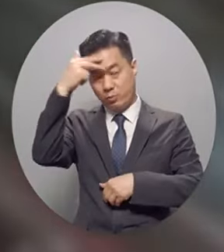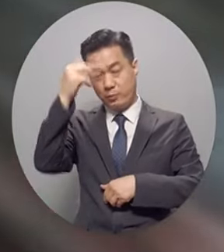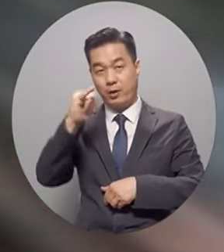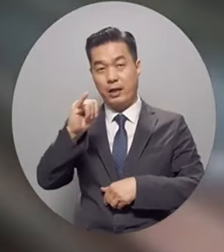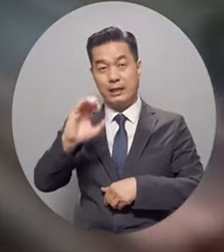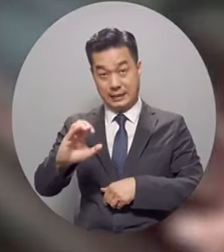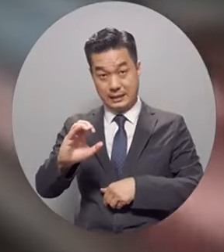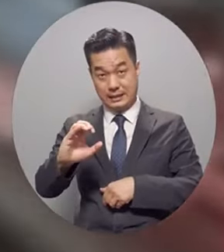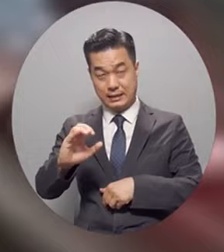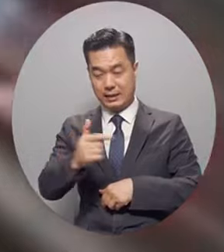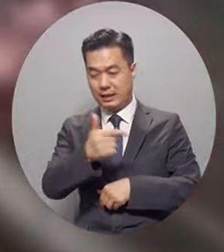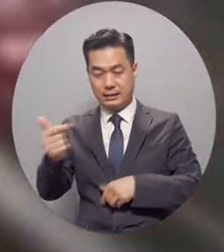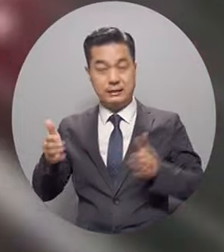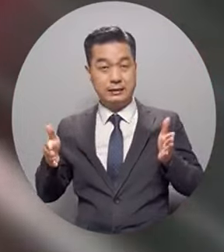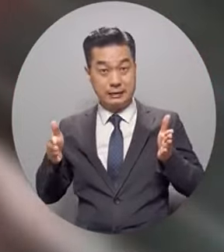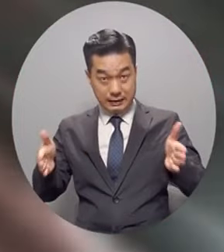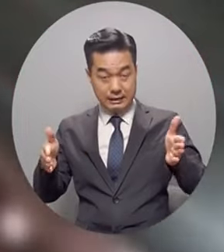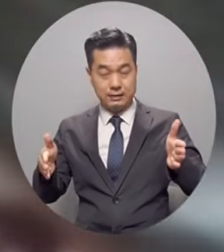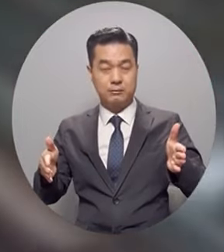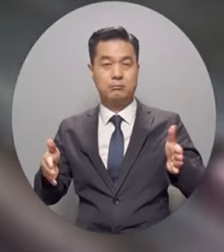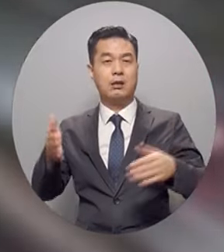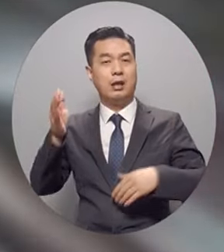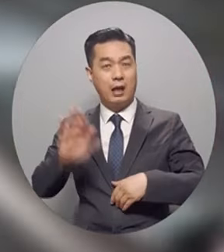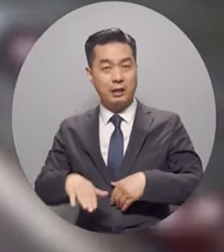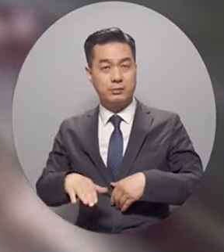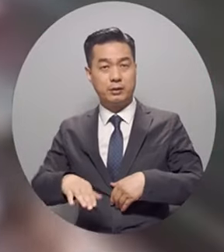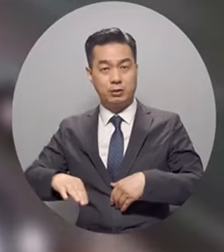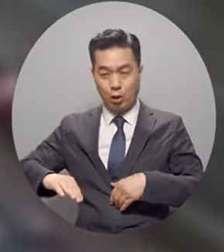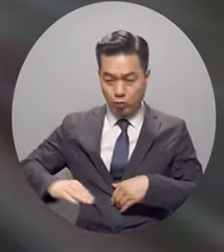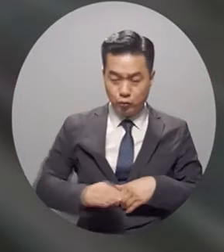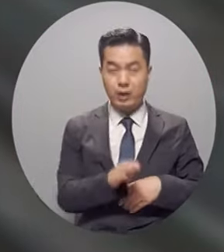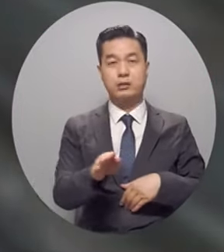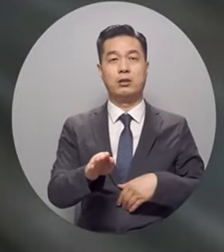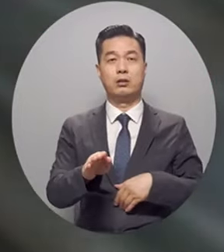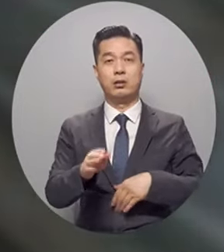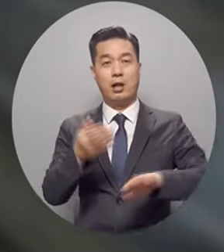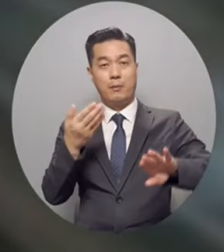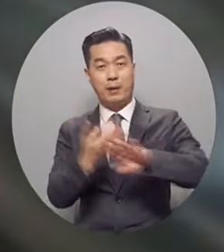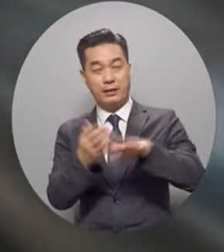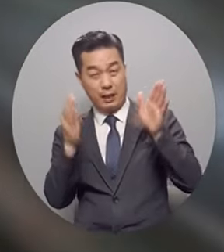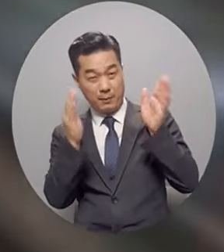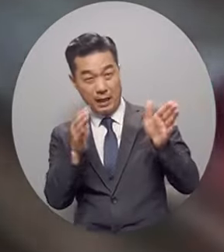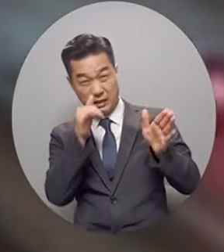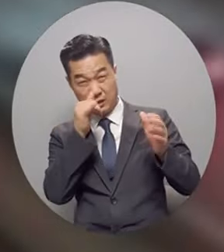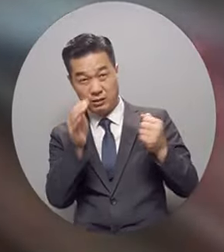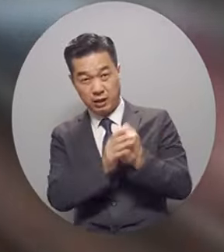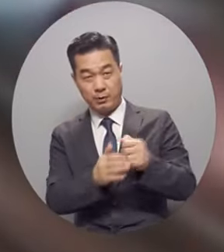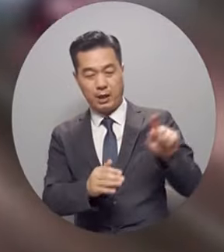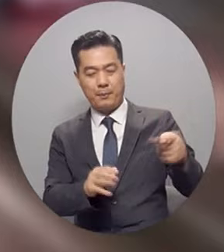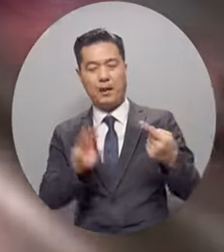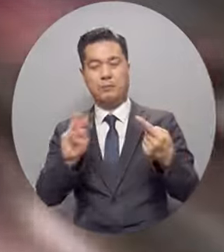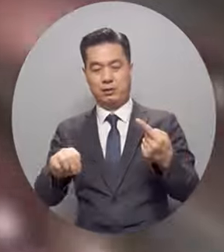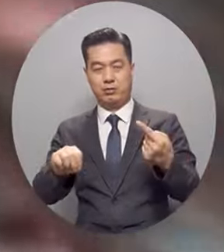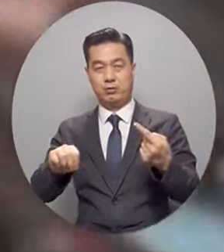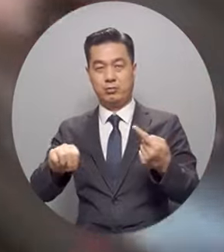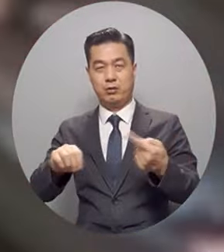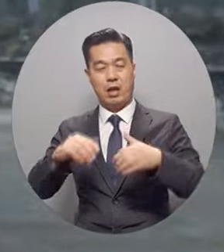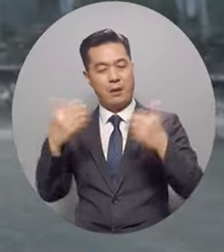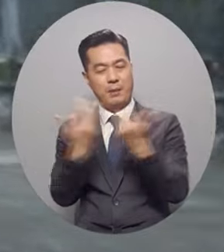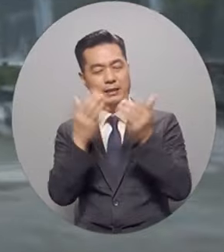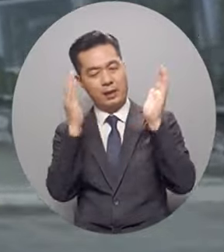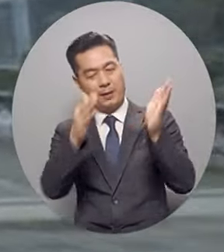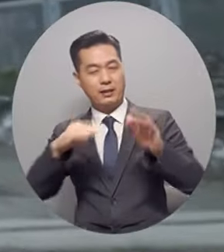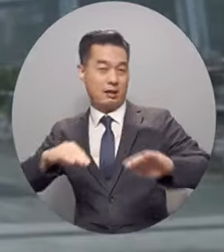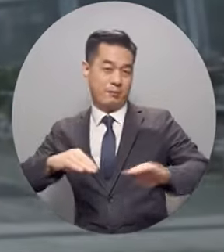대로에 진입했습니다 하지만 곧바로 우회 전에 나들목의 거꾸로 진입하면서 100미터를 역주행한 겁니다